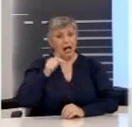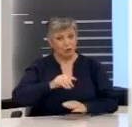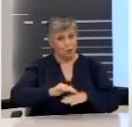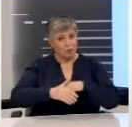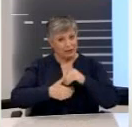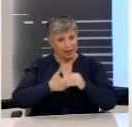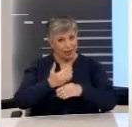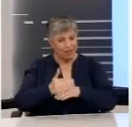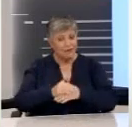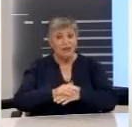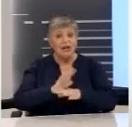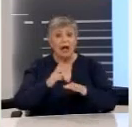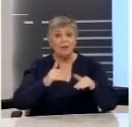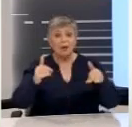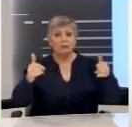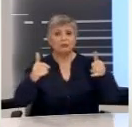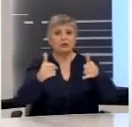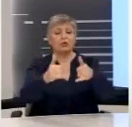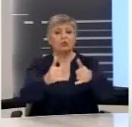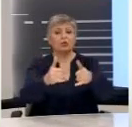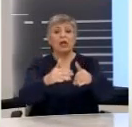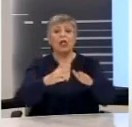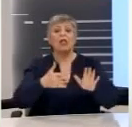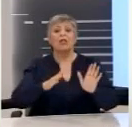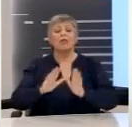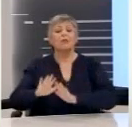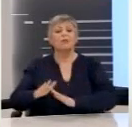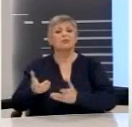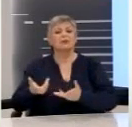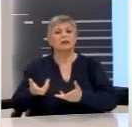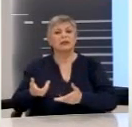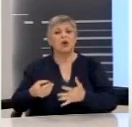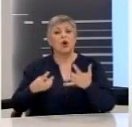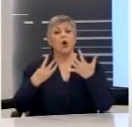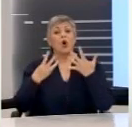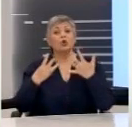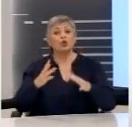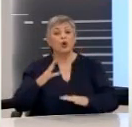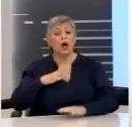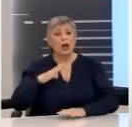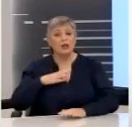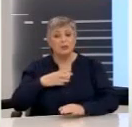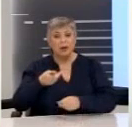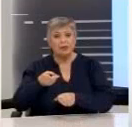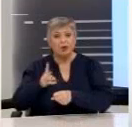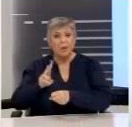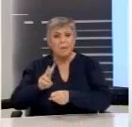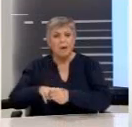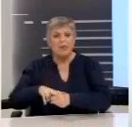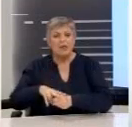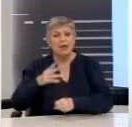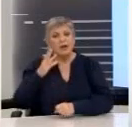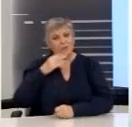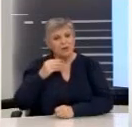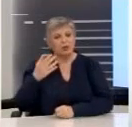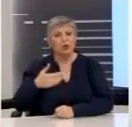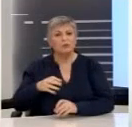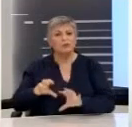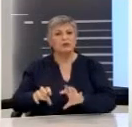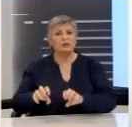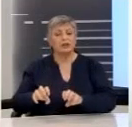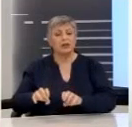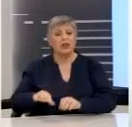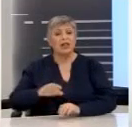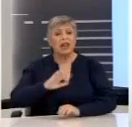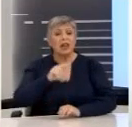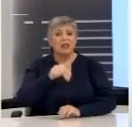ενδιαφέρει, διότι 8 άνθρωποι πέθαναν σαν τα σκυλιά και 2 τόνοι και 150 κιλά